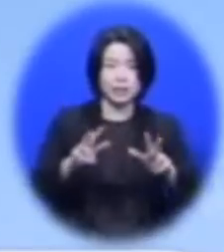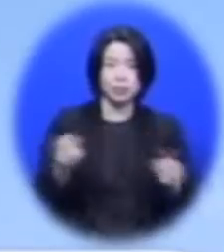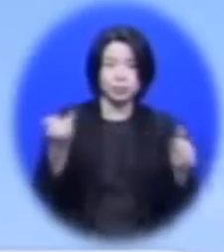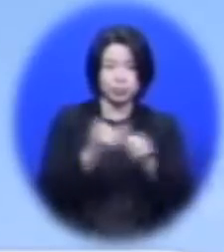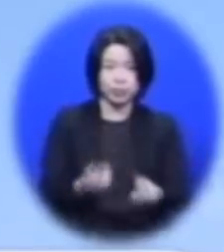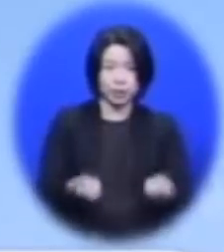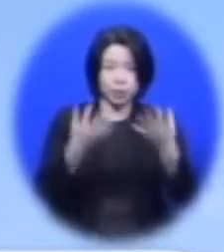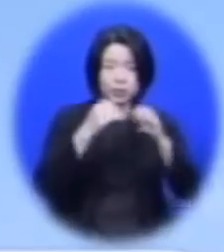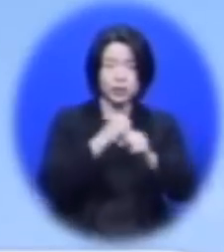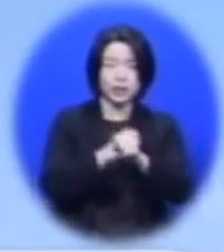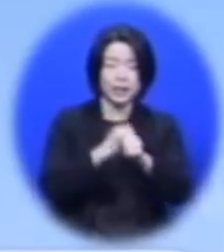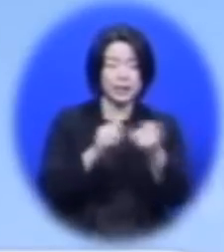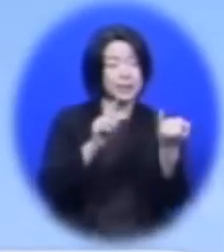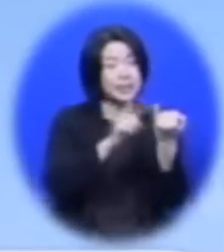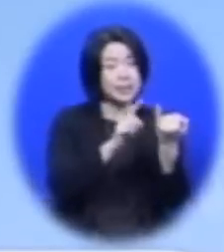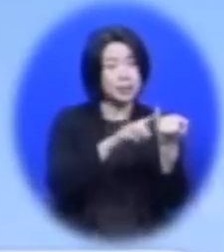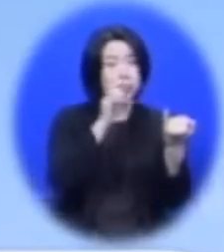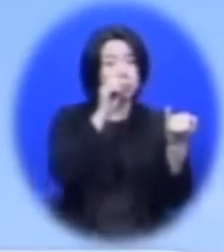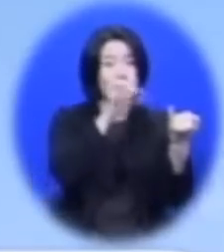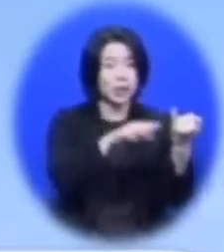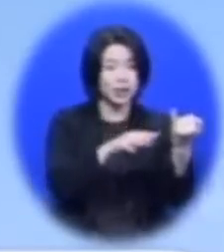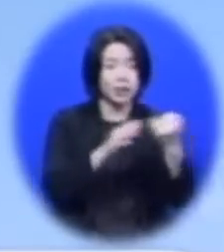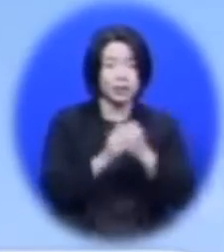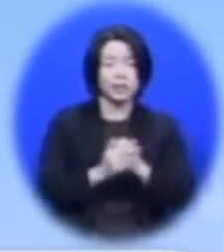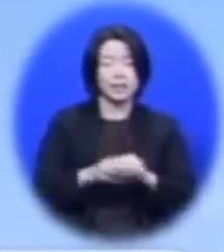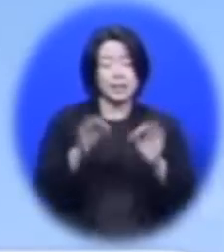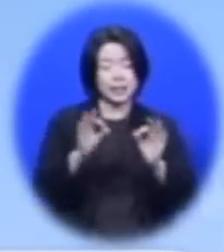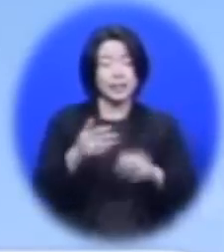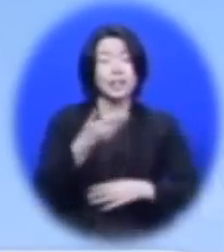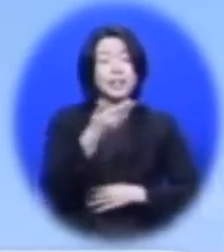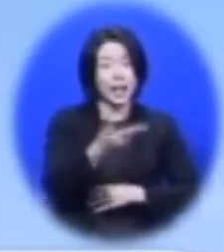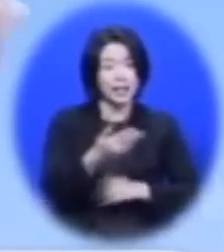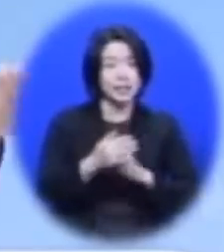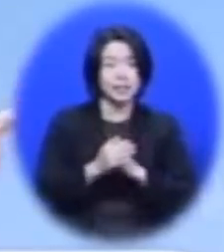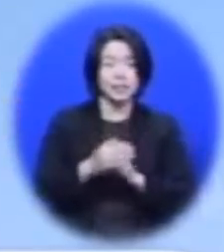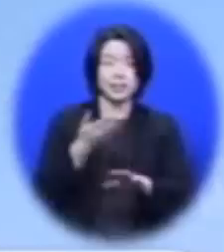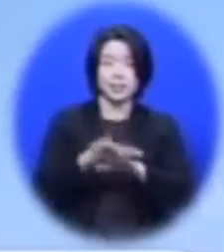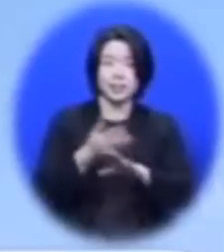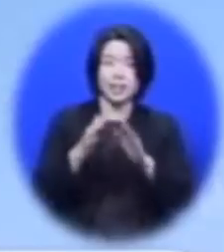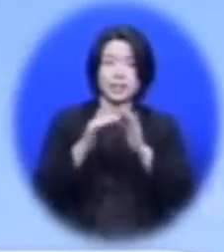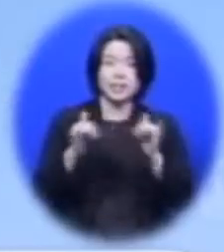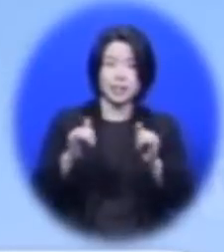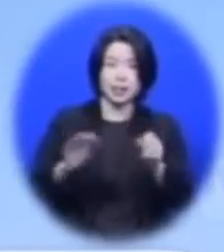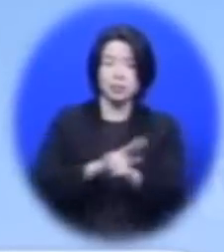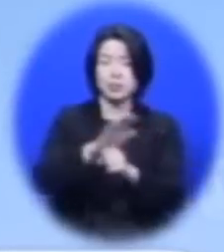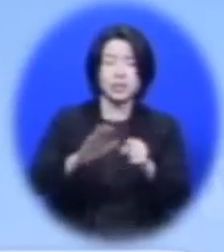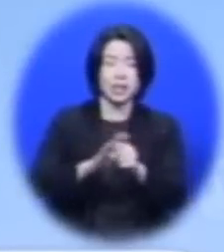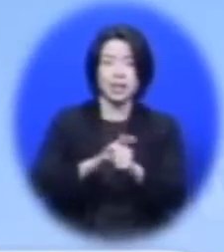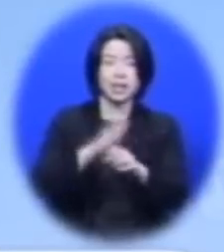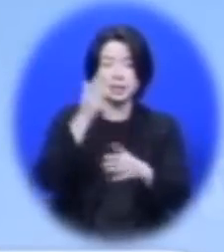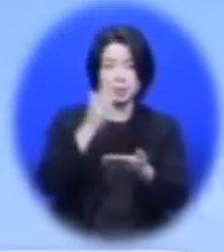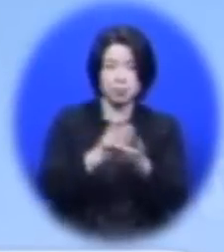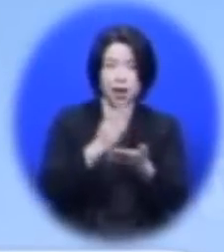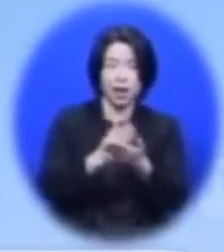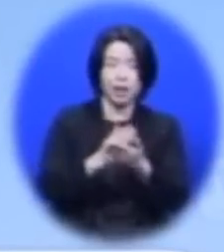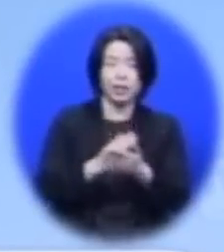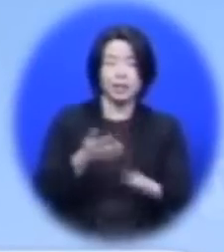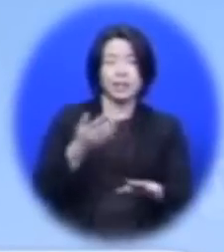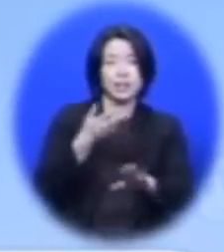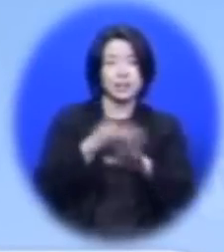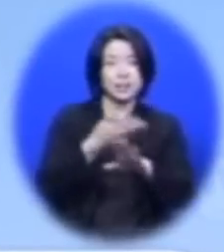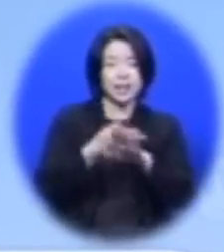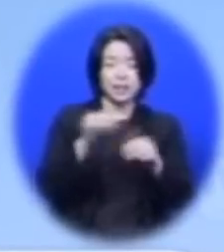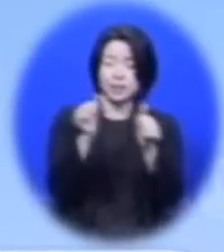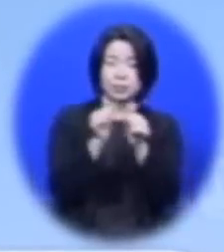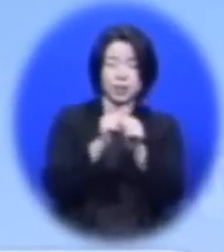하는 신부에게 이제 당신은 다른 사람을 사랑하지 마세요. 다른 남자에게